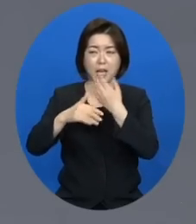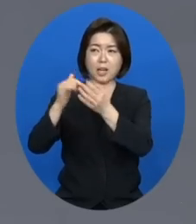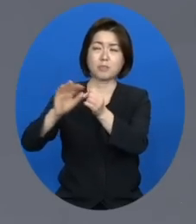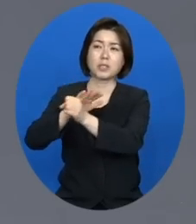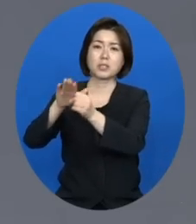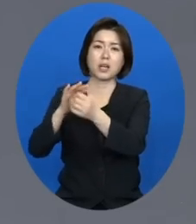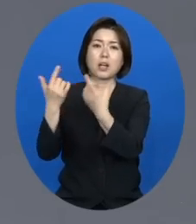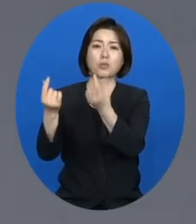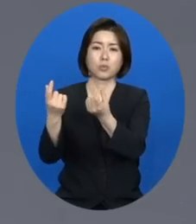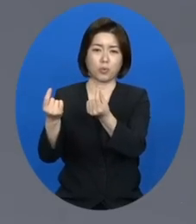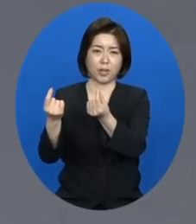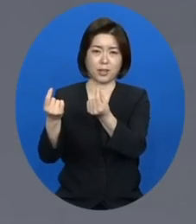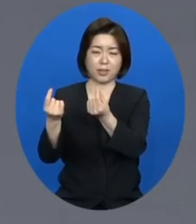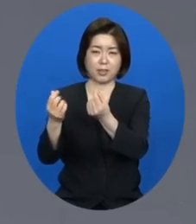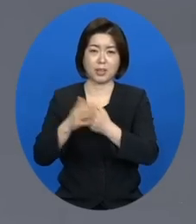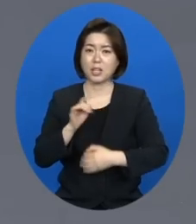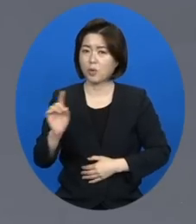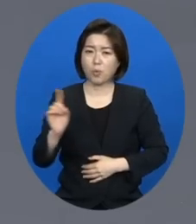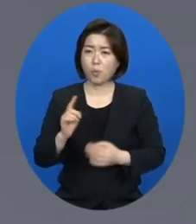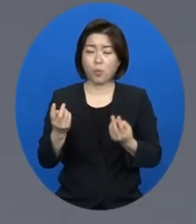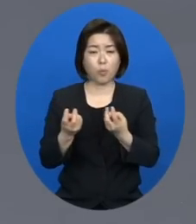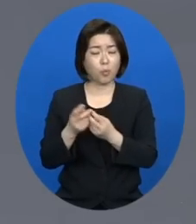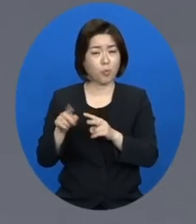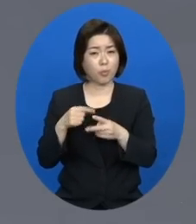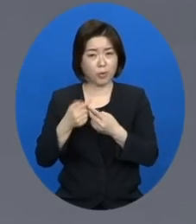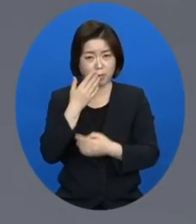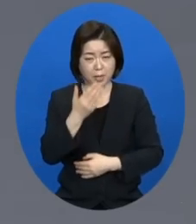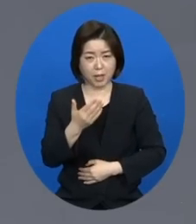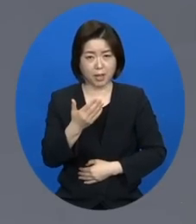사랑이래요. 이걸 어떻게 이해해야 될까요?